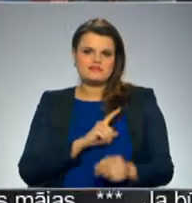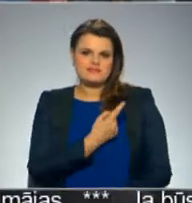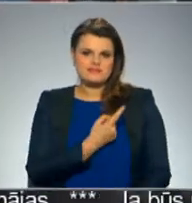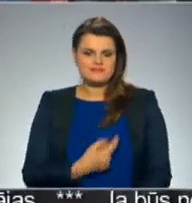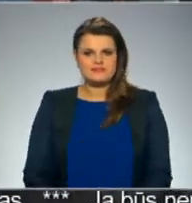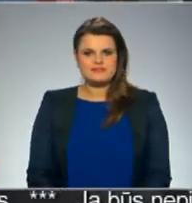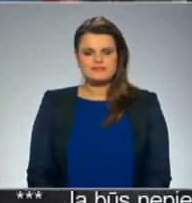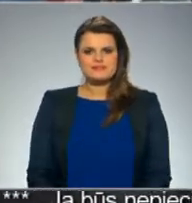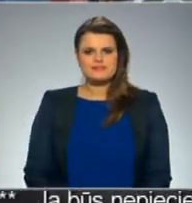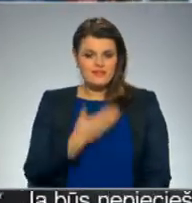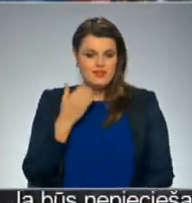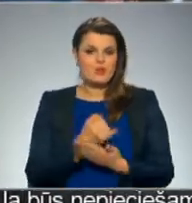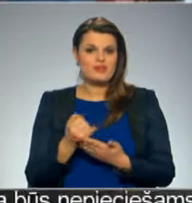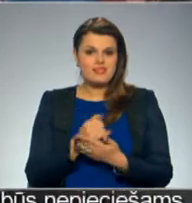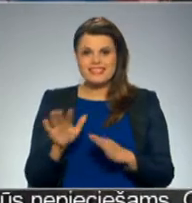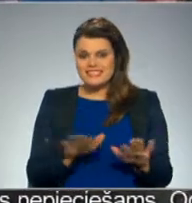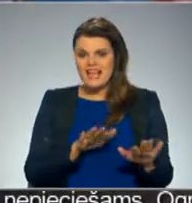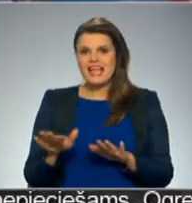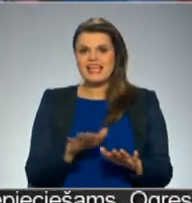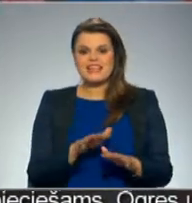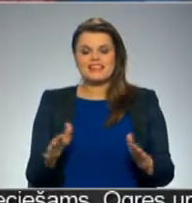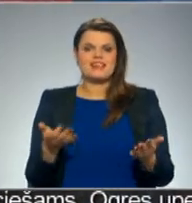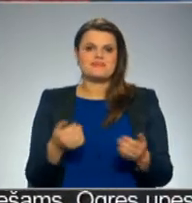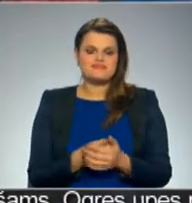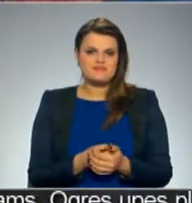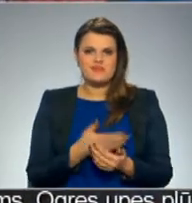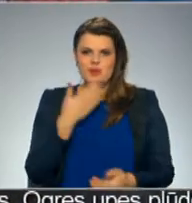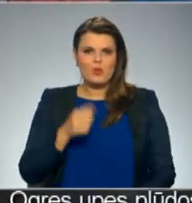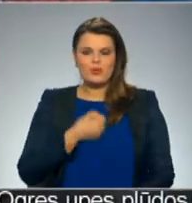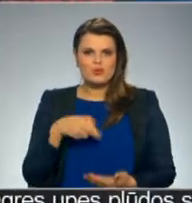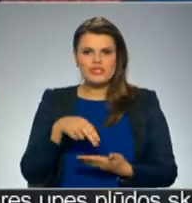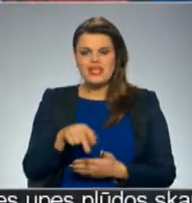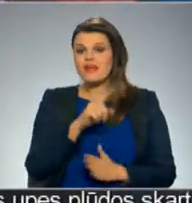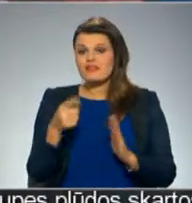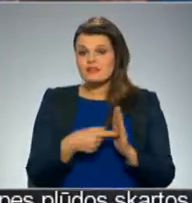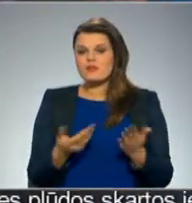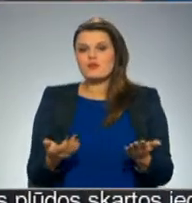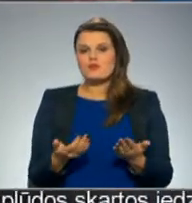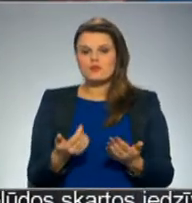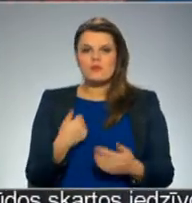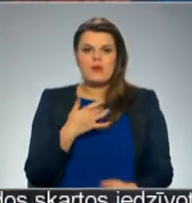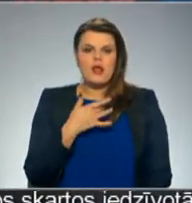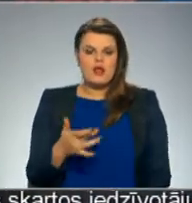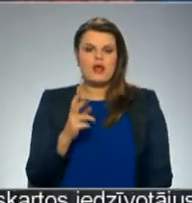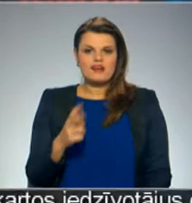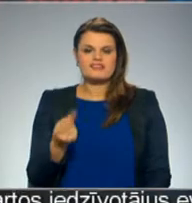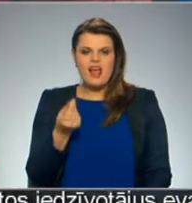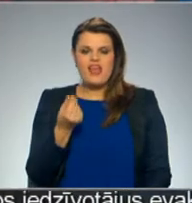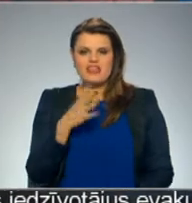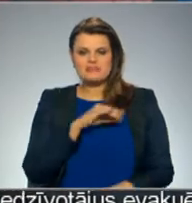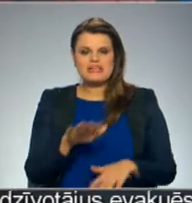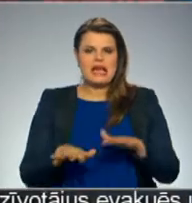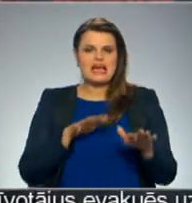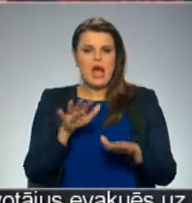kudaņos. Nu nav tīrīti, slideni. Trideni. Nav grūti tā pārvietoties. Nē, nu man liekas, ka trīs jau četrāpus mēs